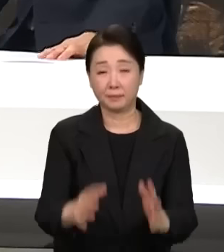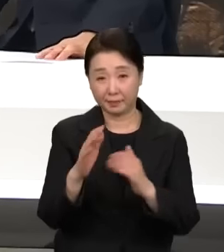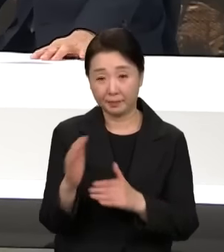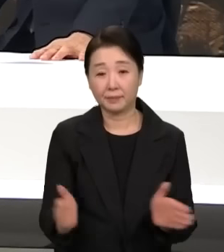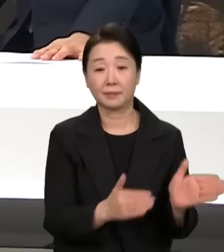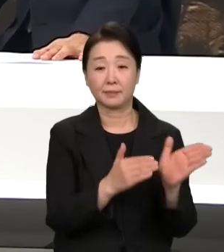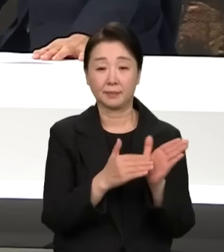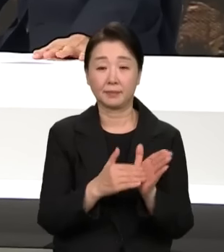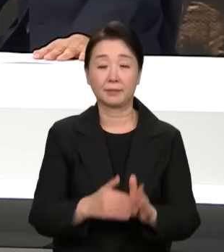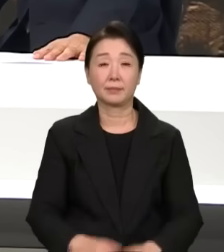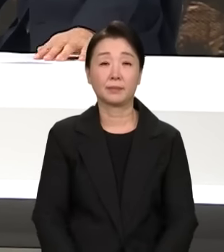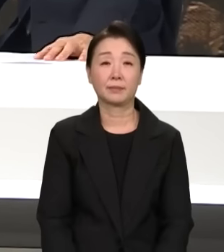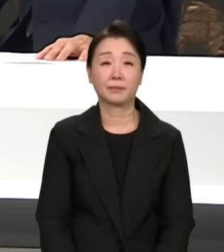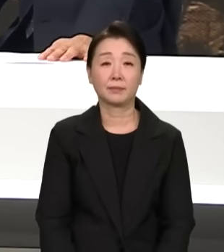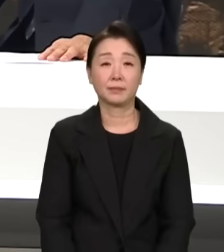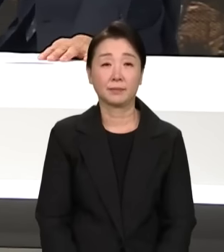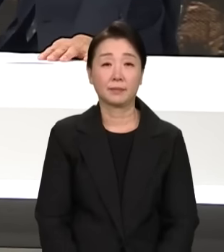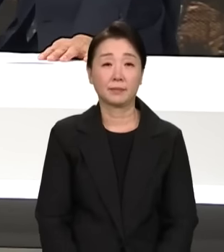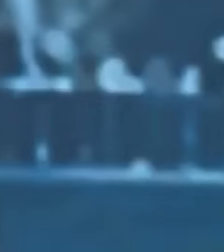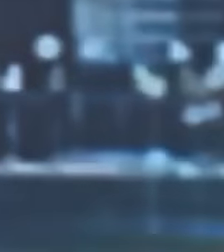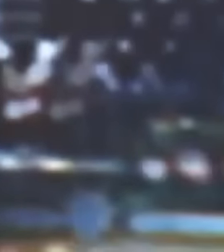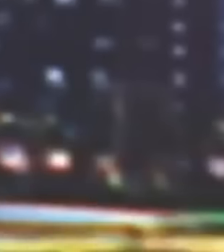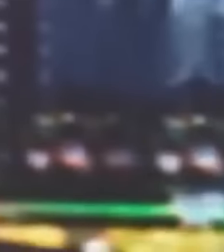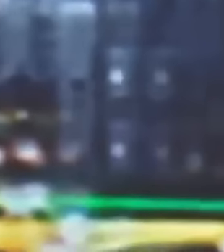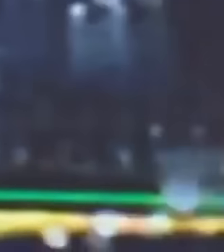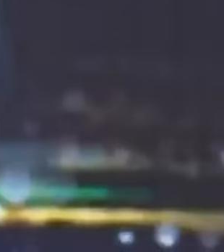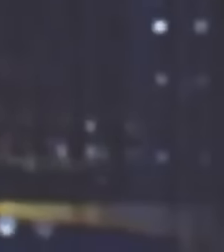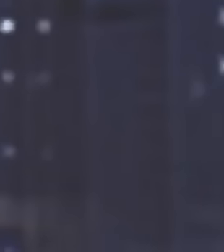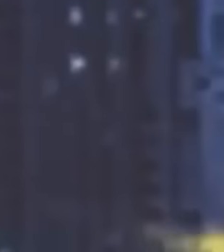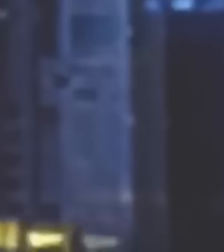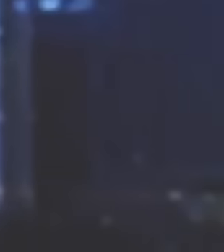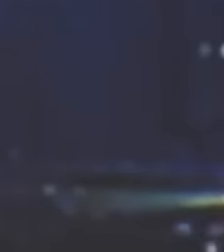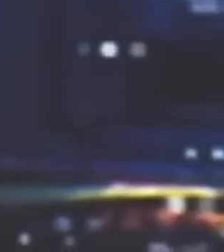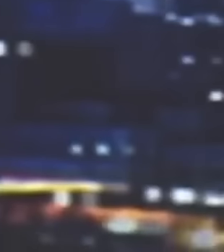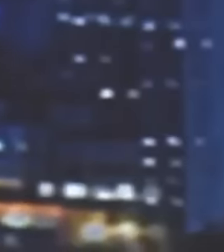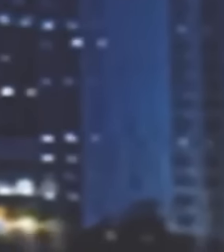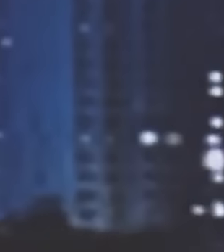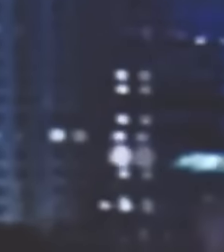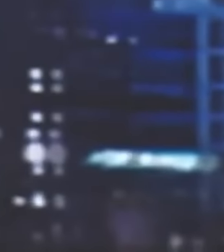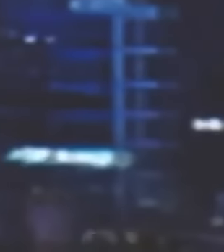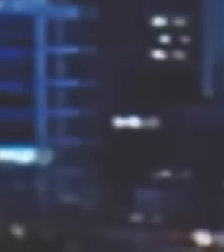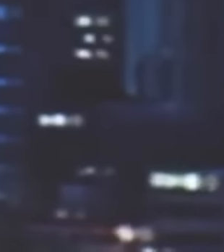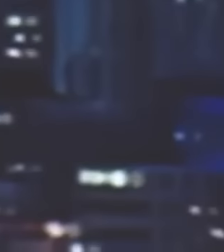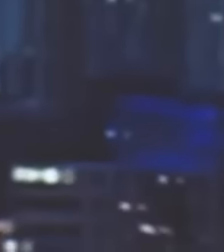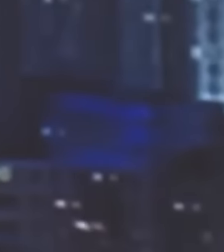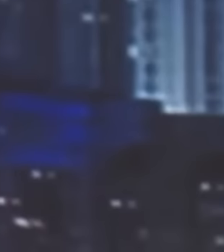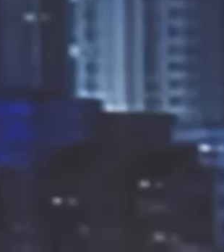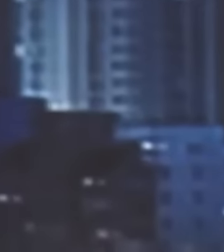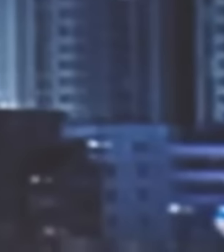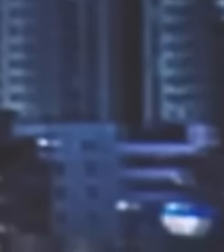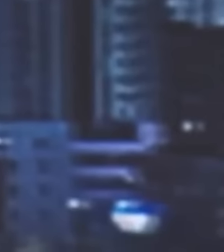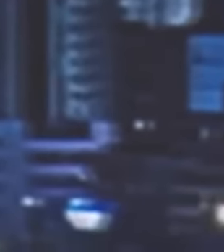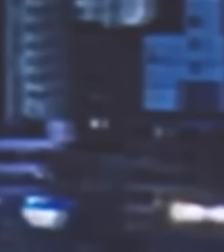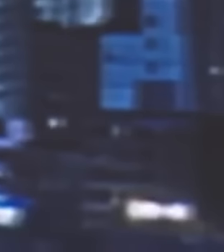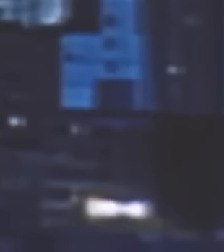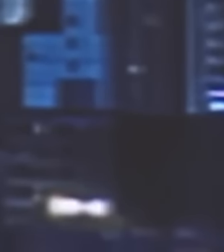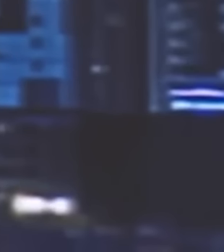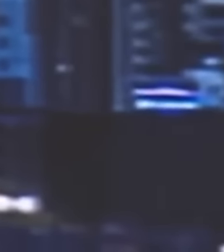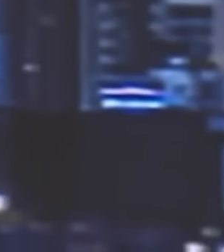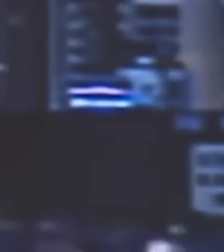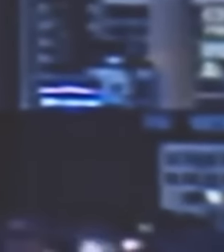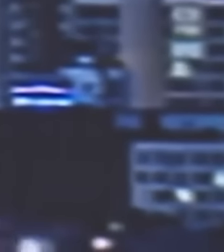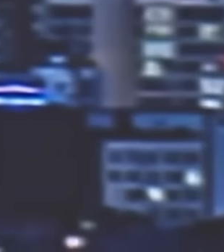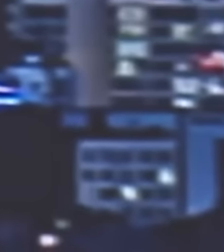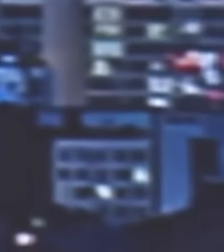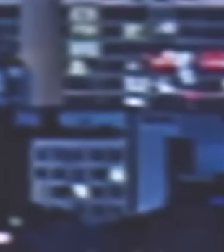짚어보겠습니다 이성대 기자였습니다 JTBC 뉴스를 시청해 주셔서 고맙습니다 저희는 저녁 6시